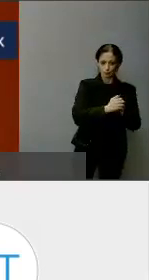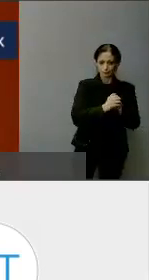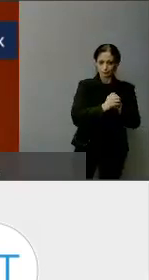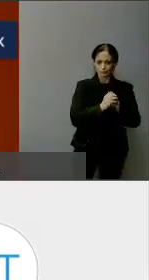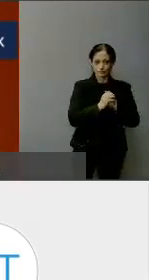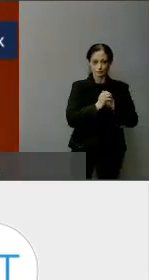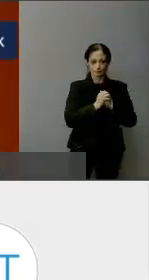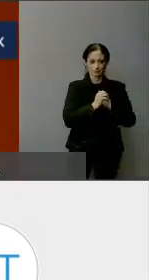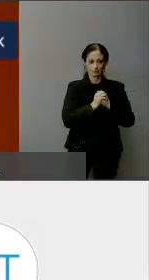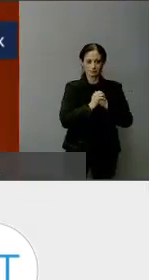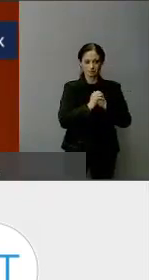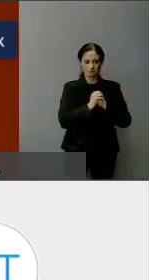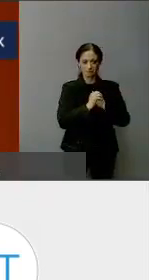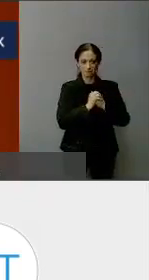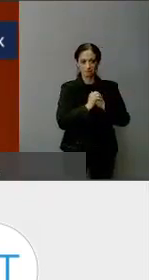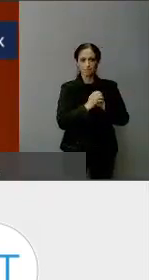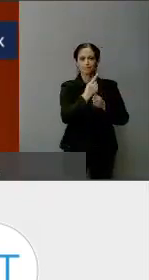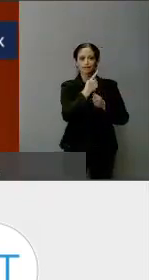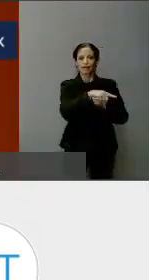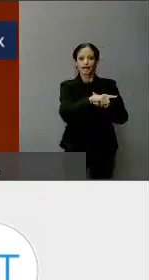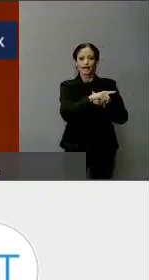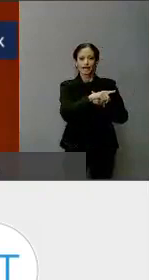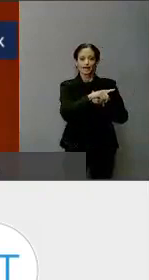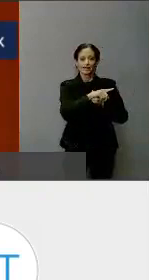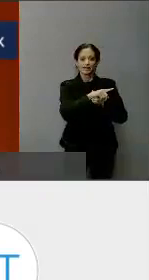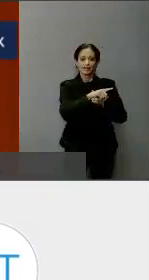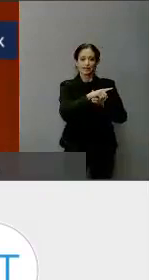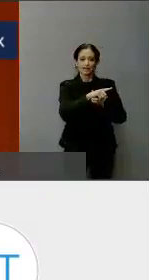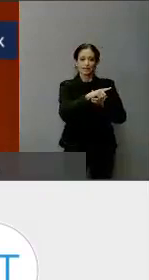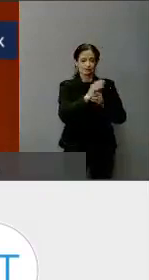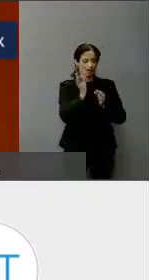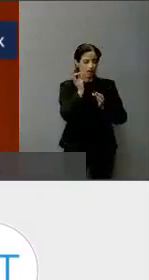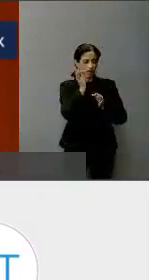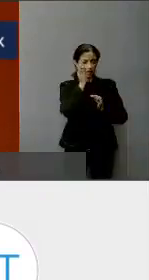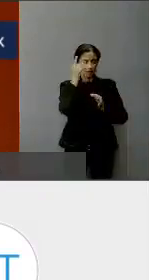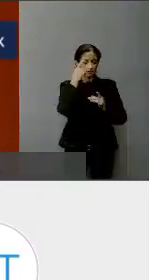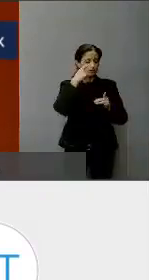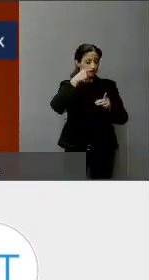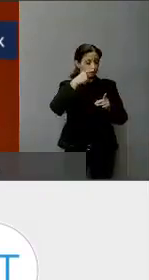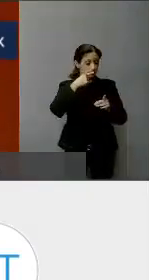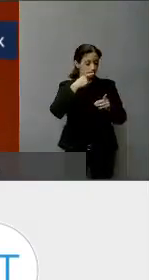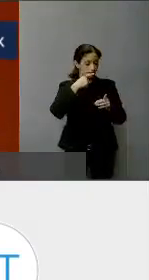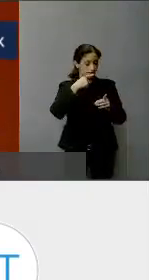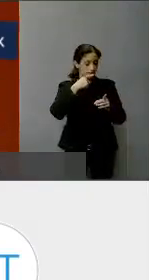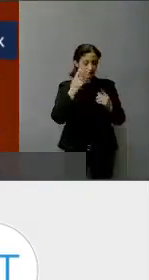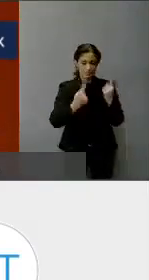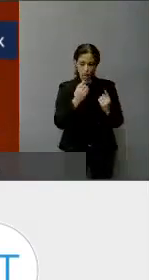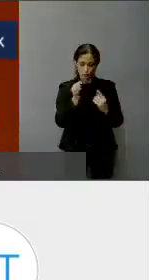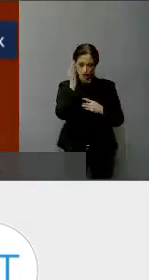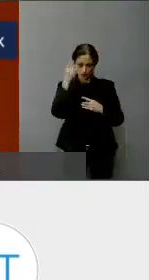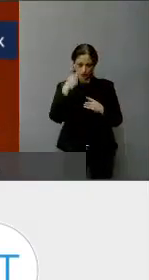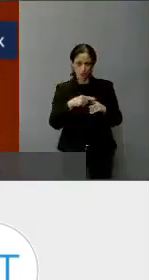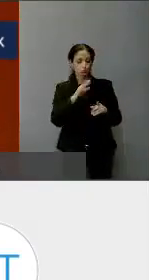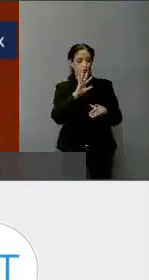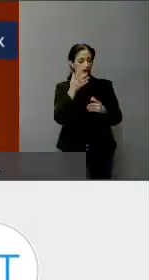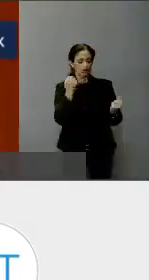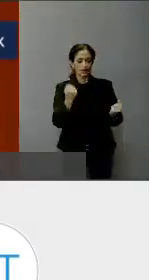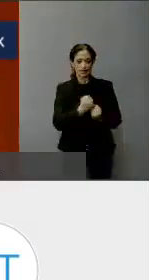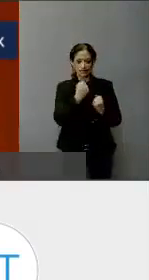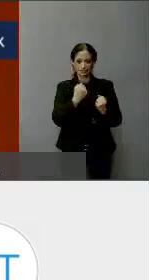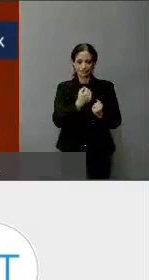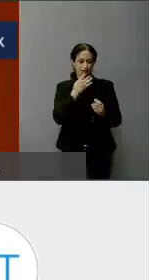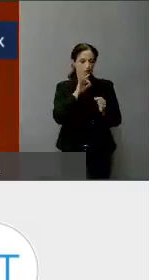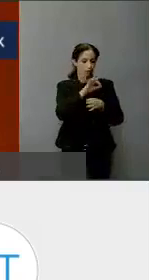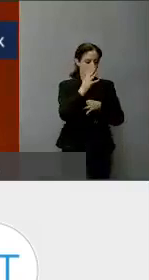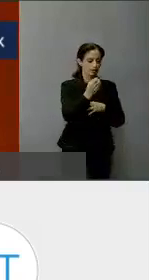dice che se non se non in misura episodi che per funzioni quali in attività agricole di preside mentale altre attività volte a favorire la fruizione